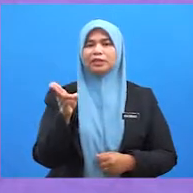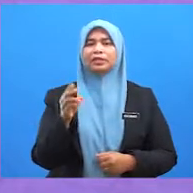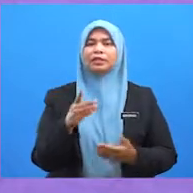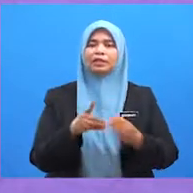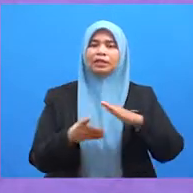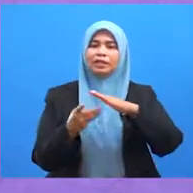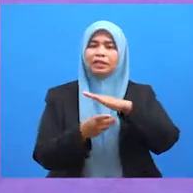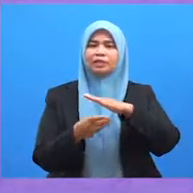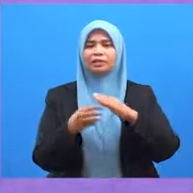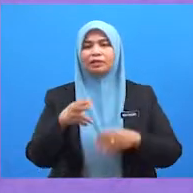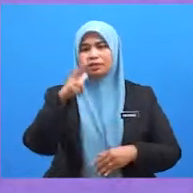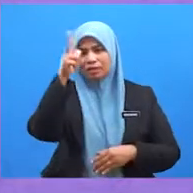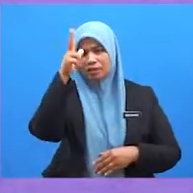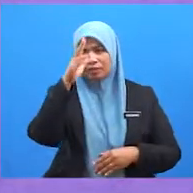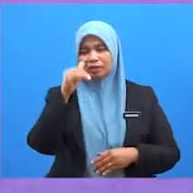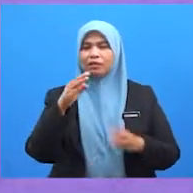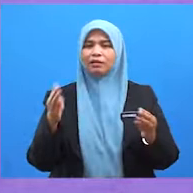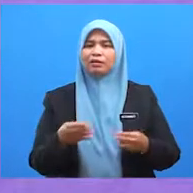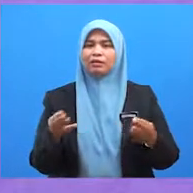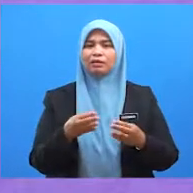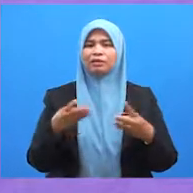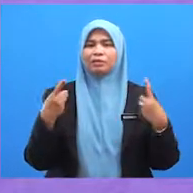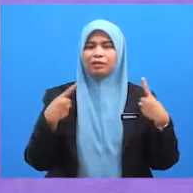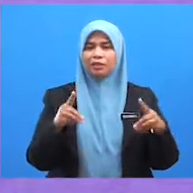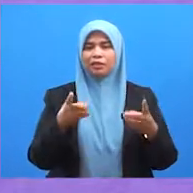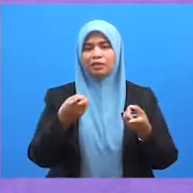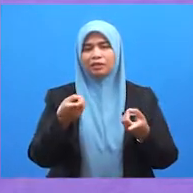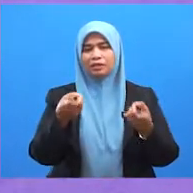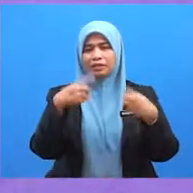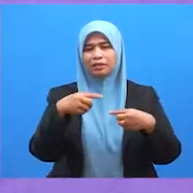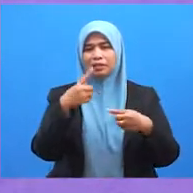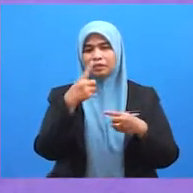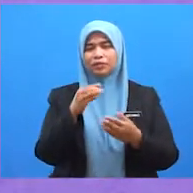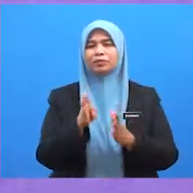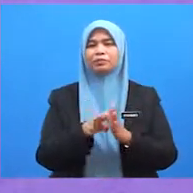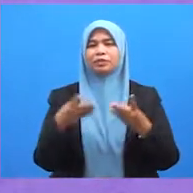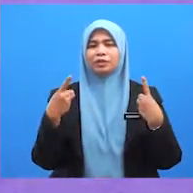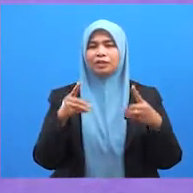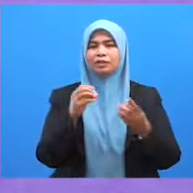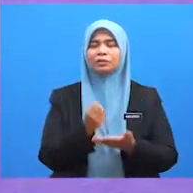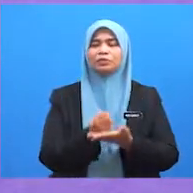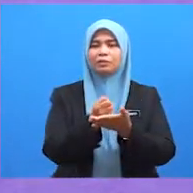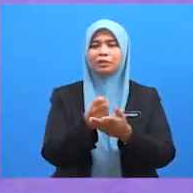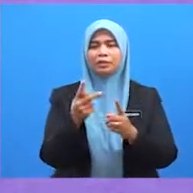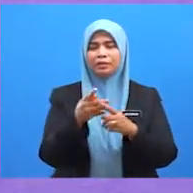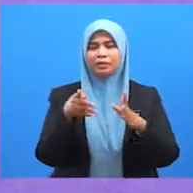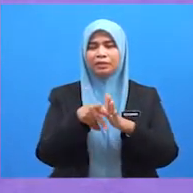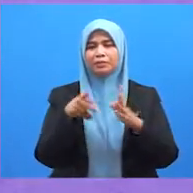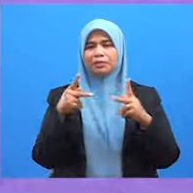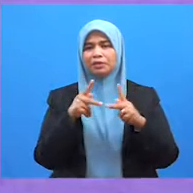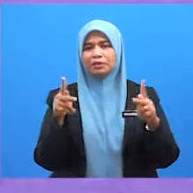menggalakkan pedagang-pedagang datang berdagang juga menyumbang kepada